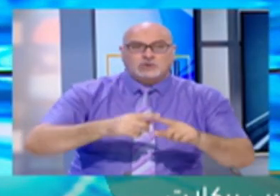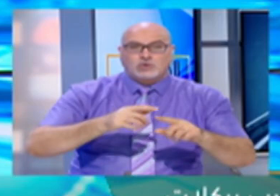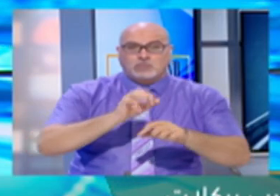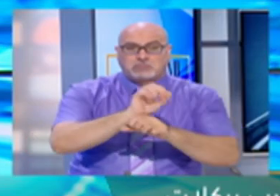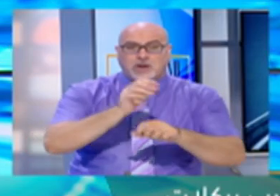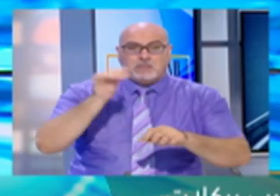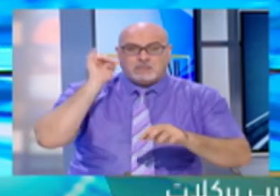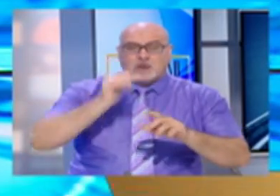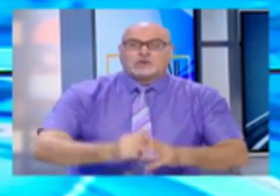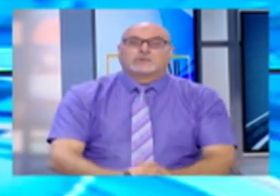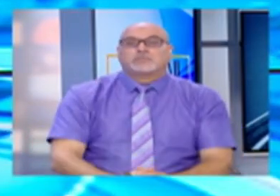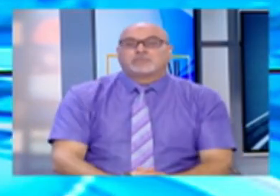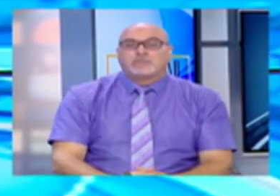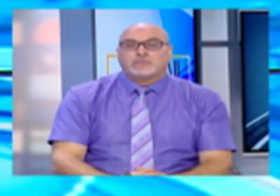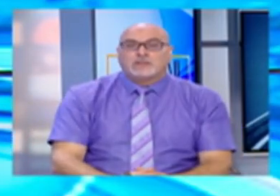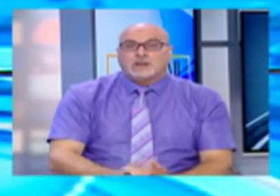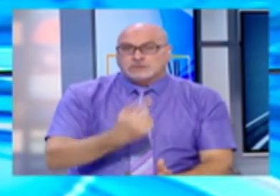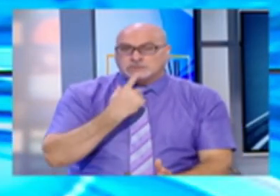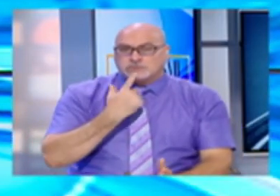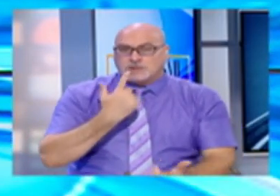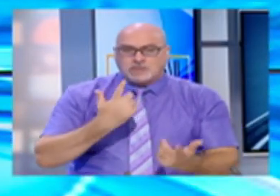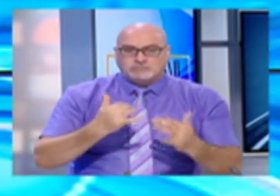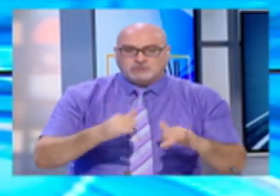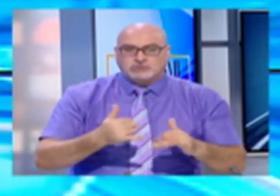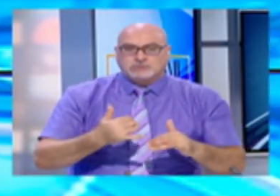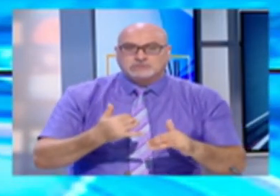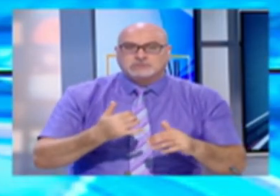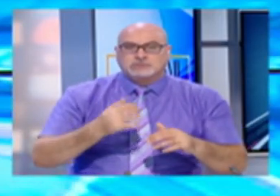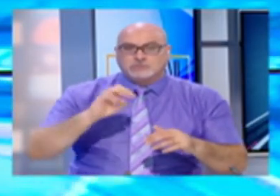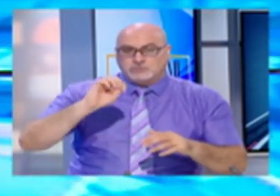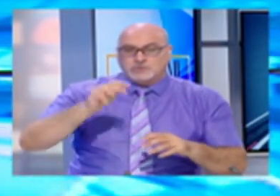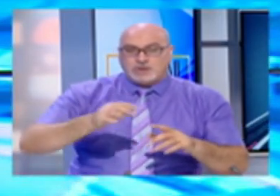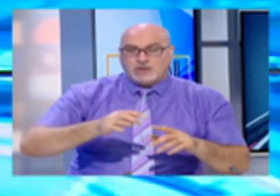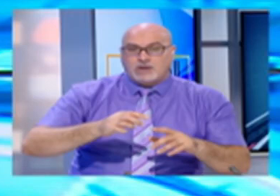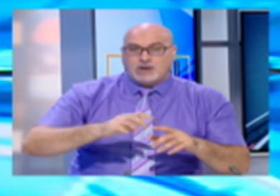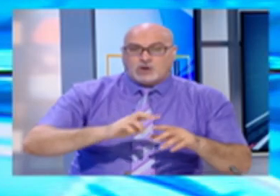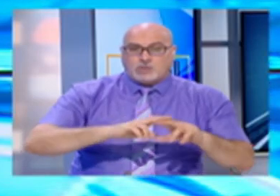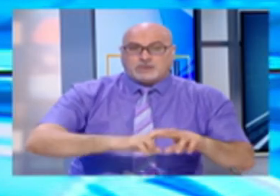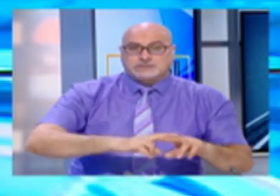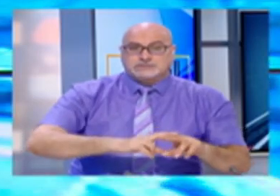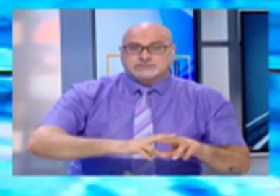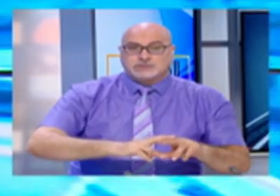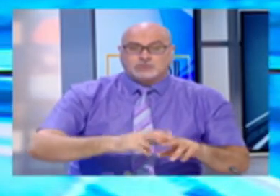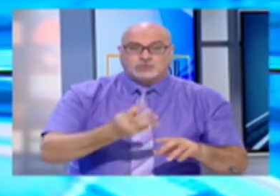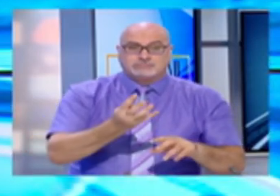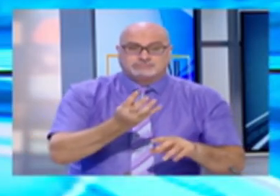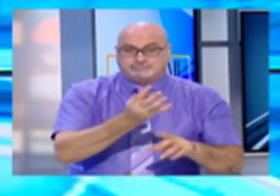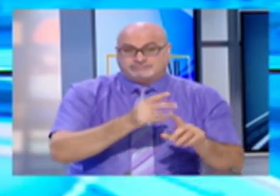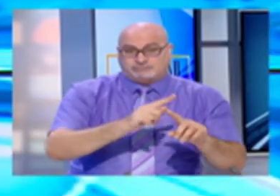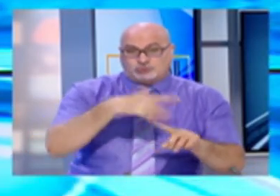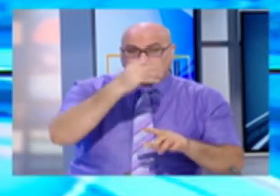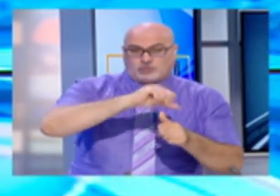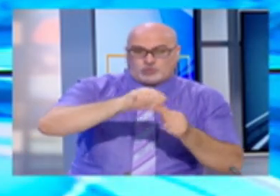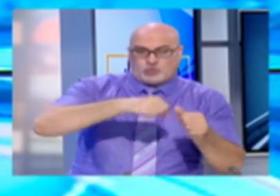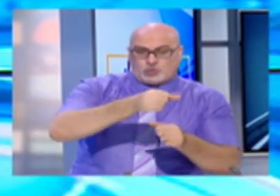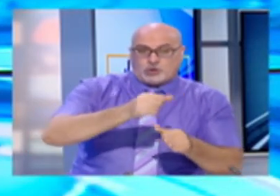الدولي بمصر، وهو ما منح بطاقة العبور إلى المربع الذهبي لفائدة الجزائر. وبهذا